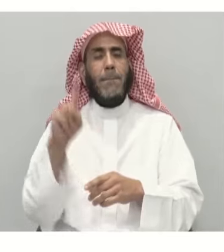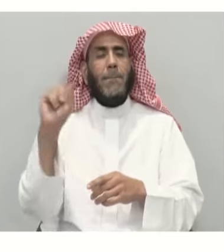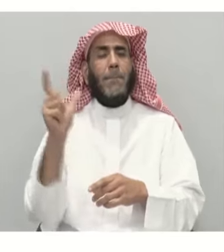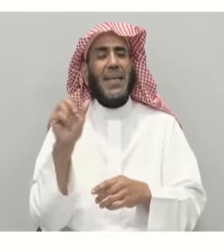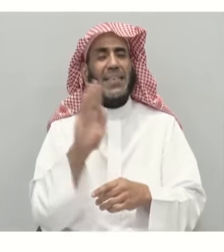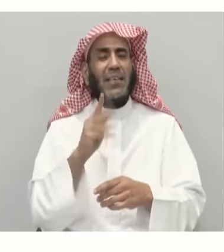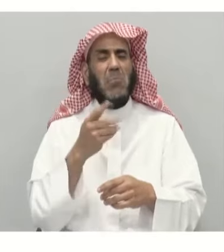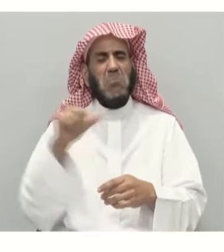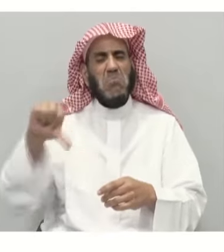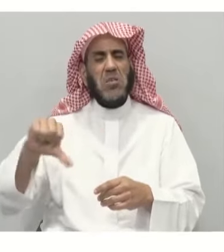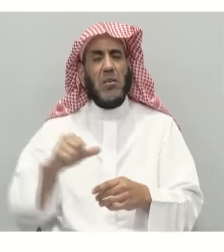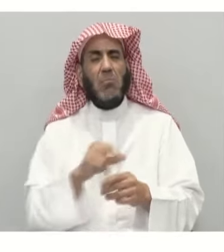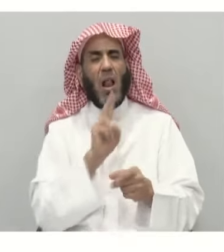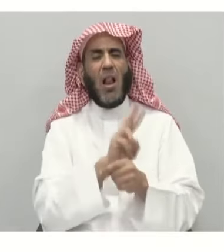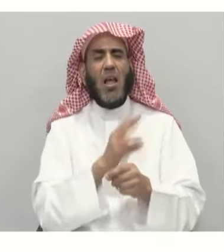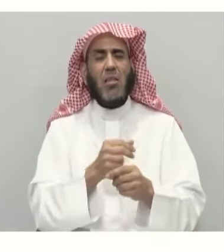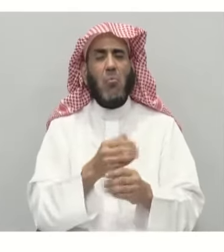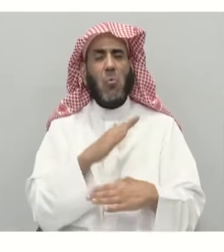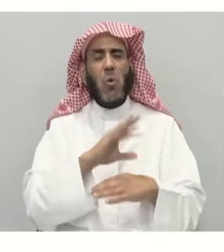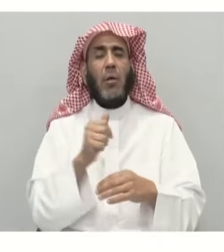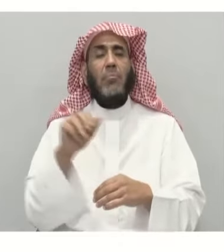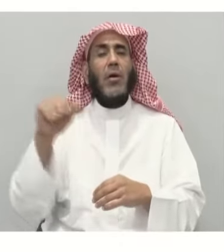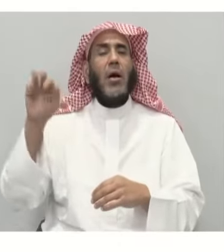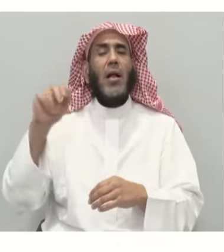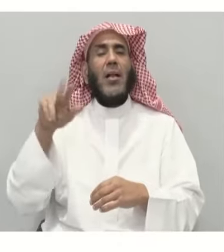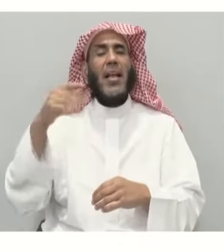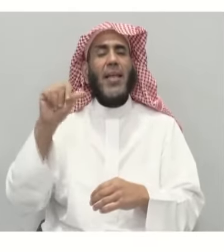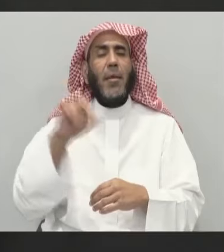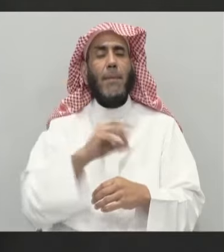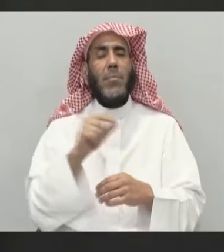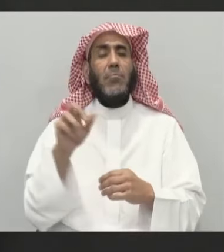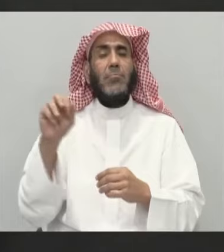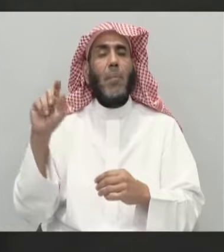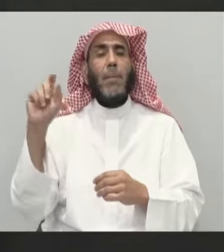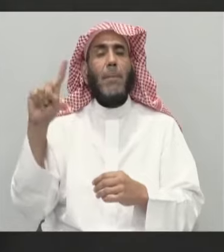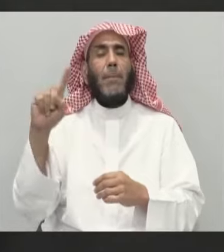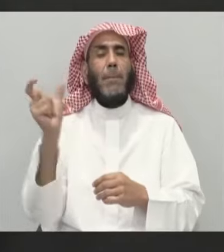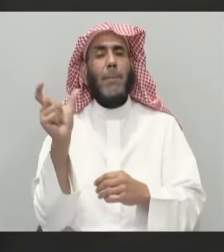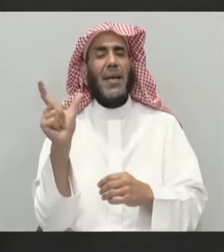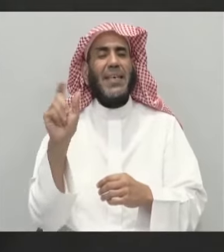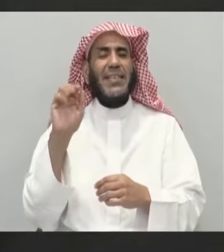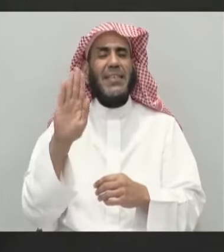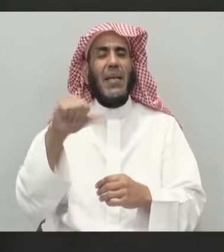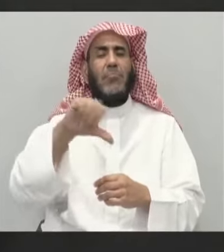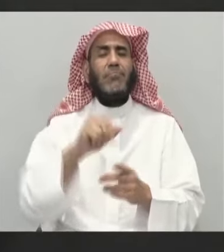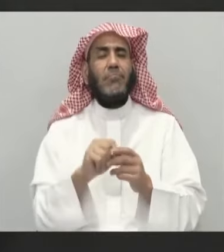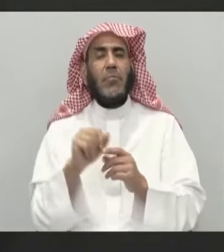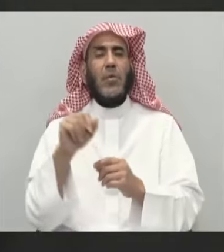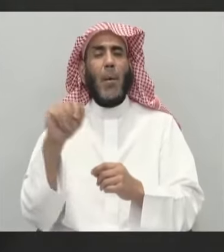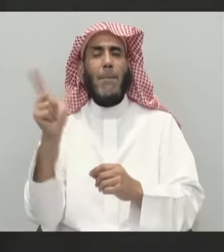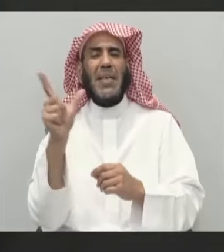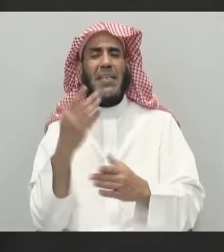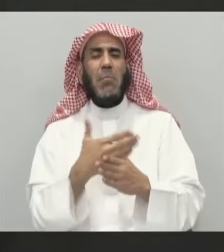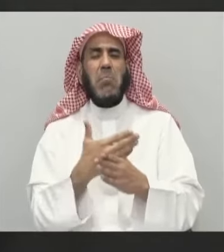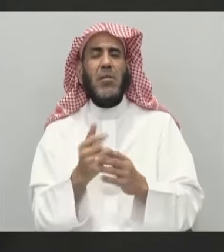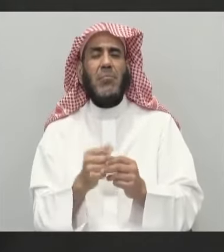الكذب خلقا بئس الكذب خلقا تلاحظ ايضا الهمزه الان كتبت على نبره ورعيت فيها القواعد